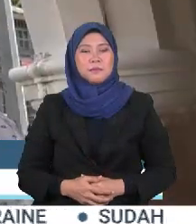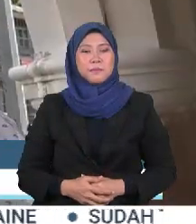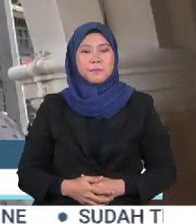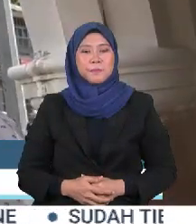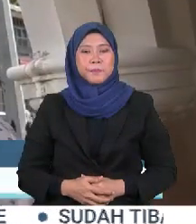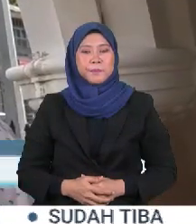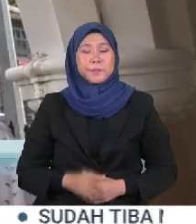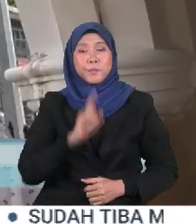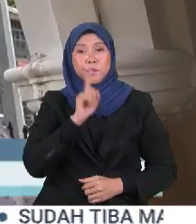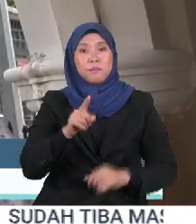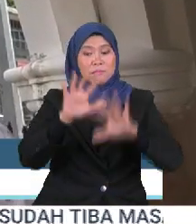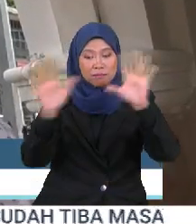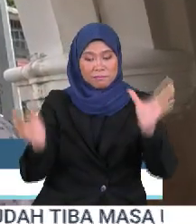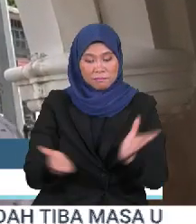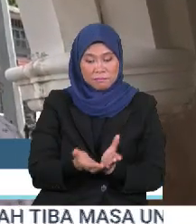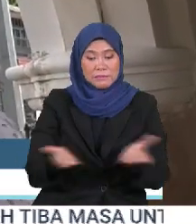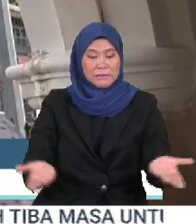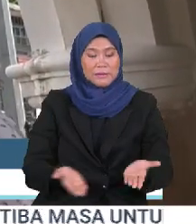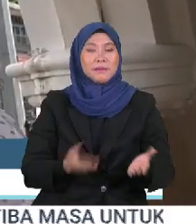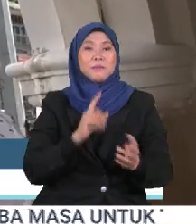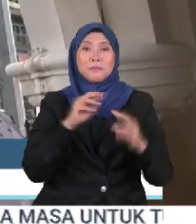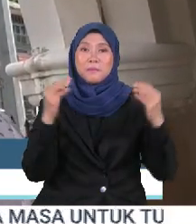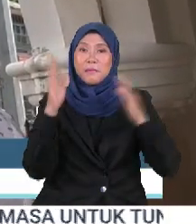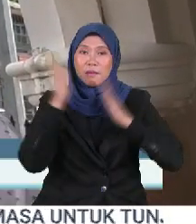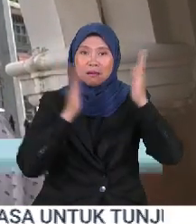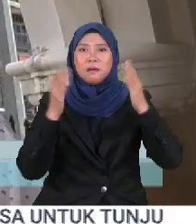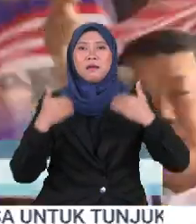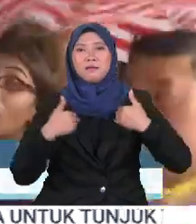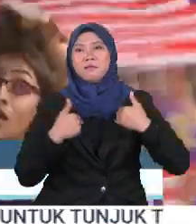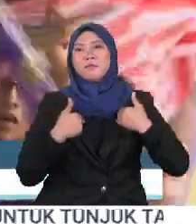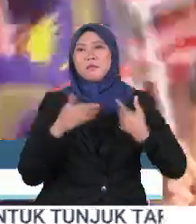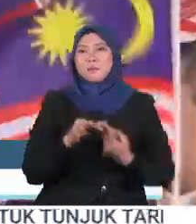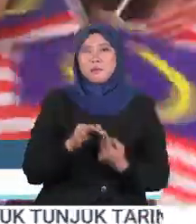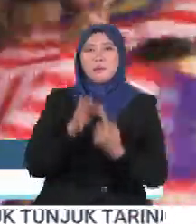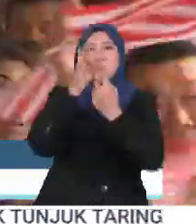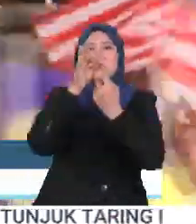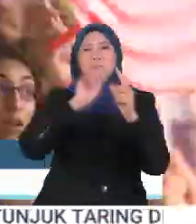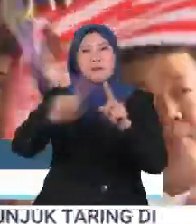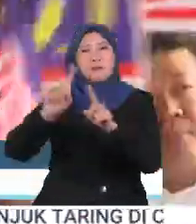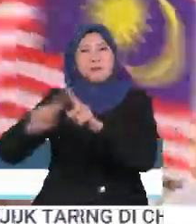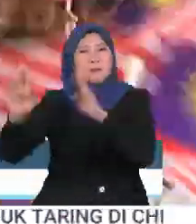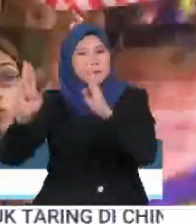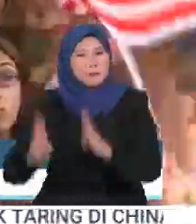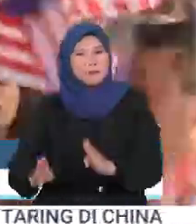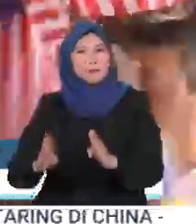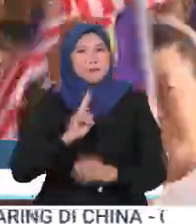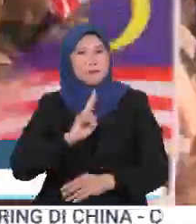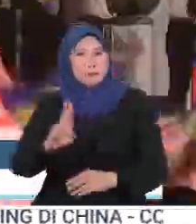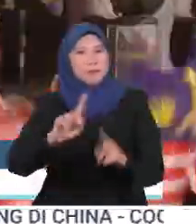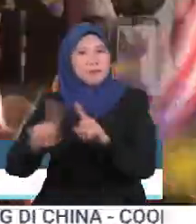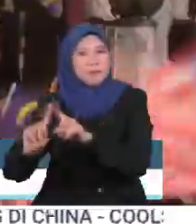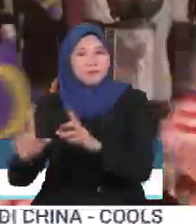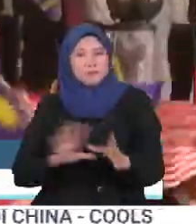Satunya negara di dunia yang mempunyai keunikan kemasyarakat yang pelbagai bangsa, pelbagai agama di mana hidup sebagai satu